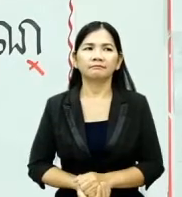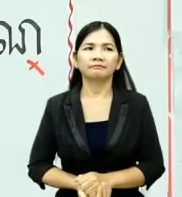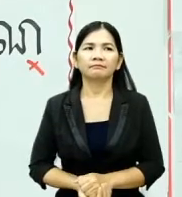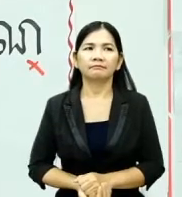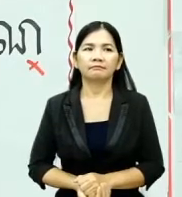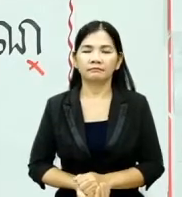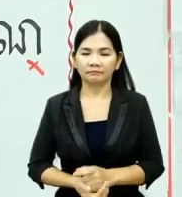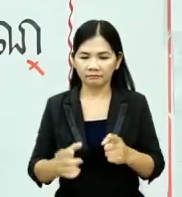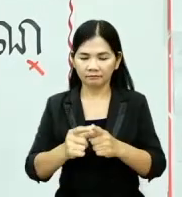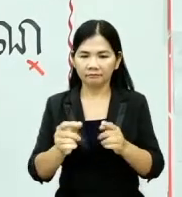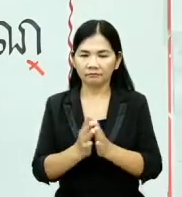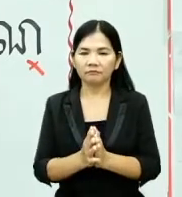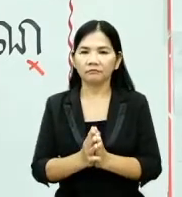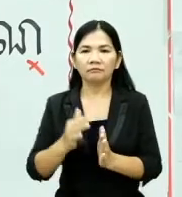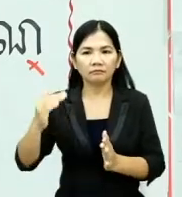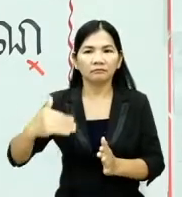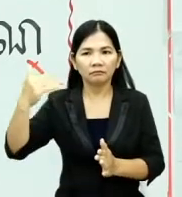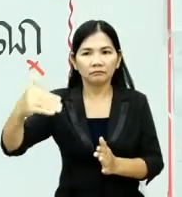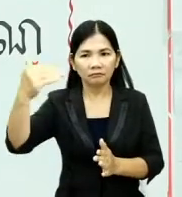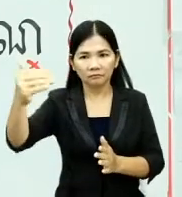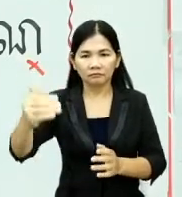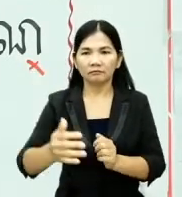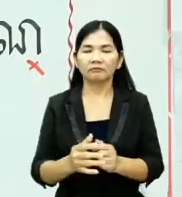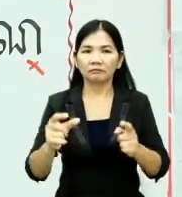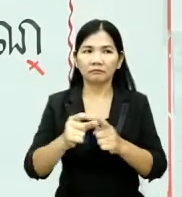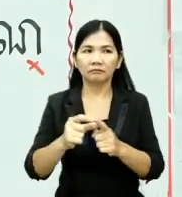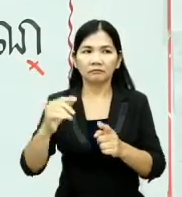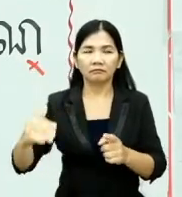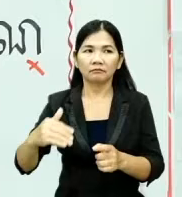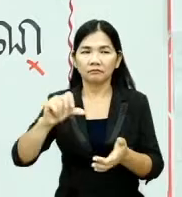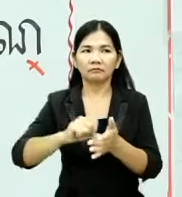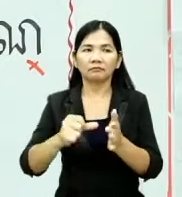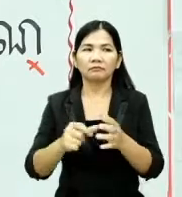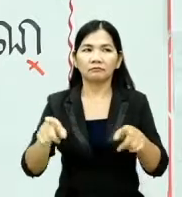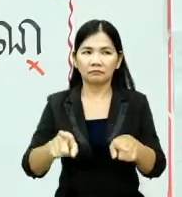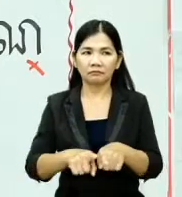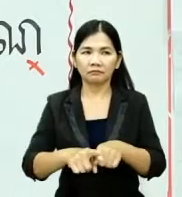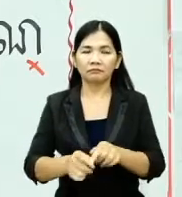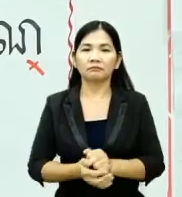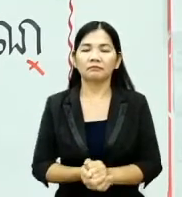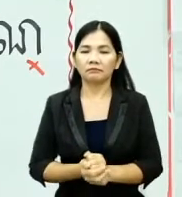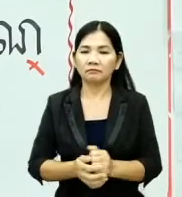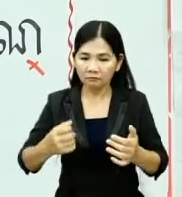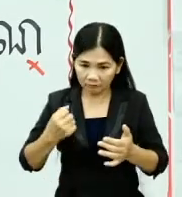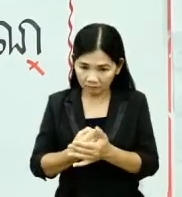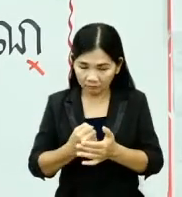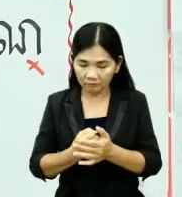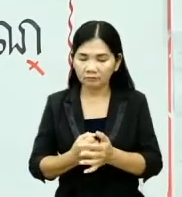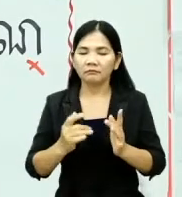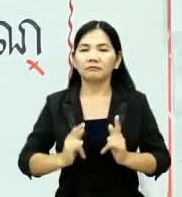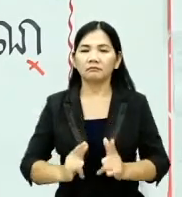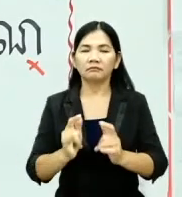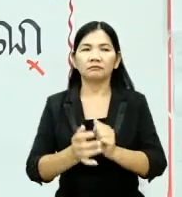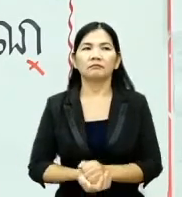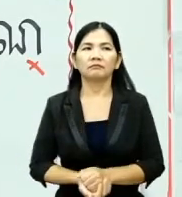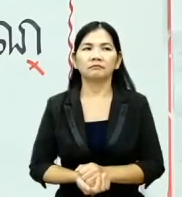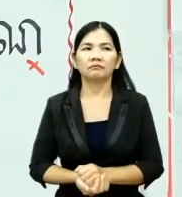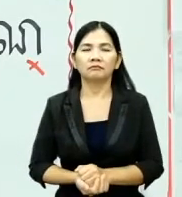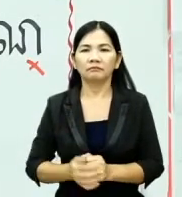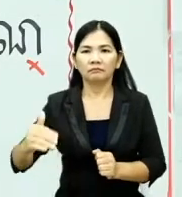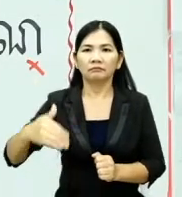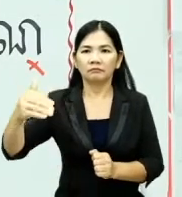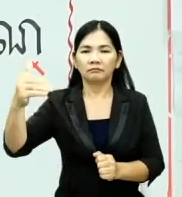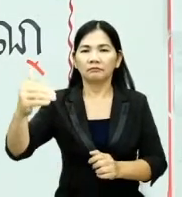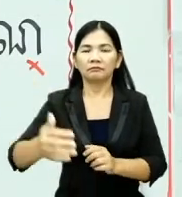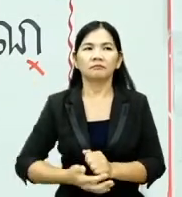cứ bị thá á nà cột cho bị à nà cột ní miền này đôi nâng bị chia riêng hay ớt chà anh là cút miên này thập về